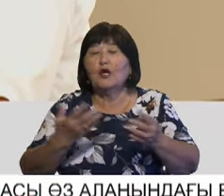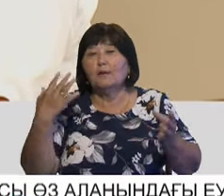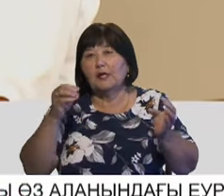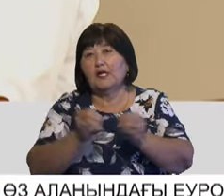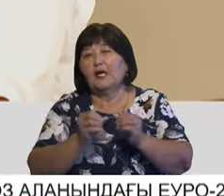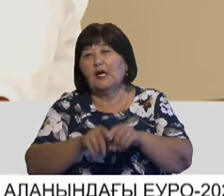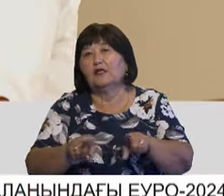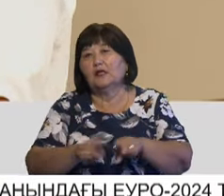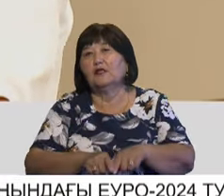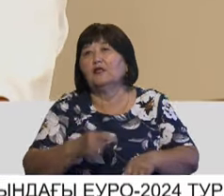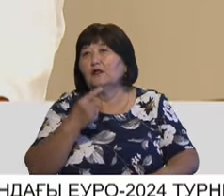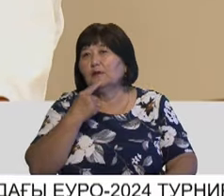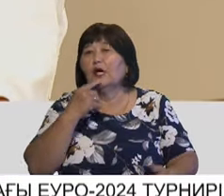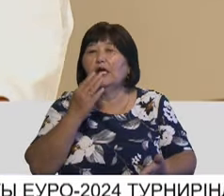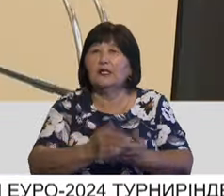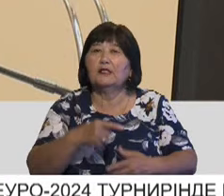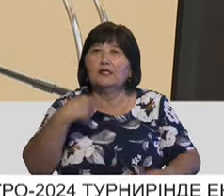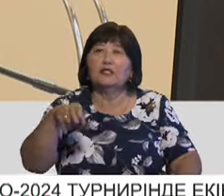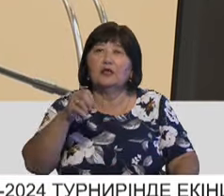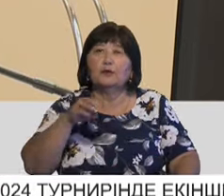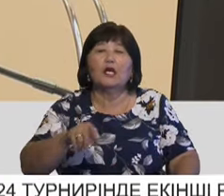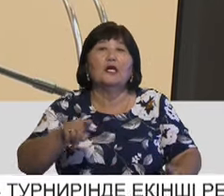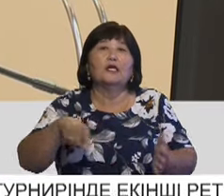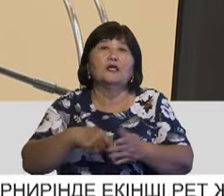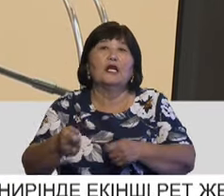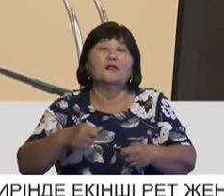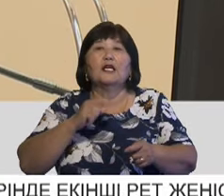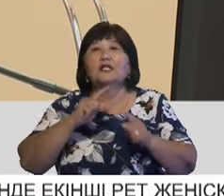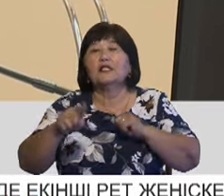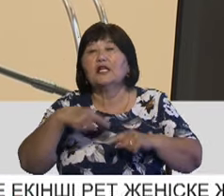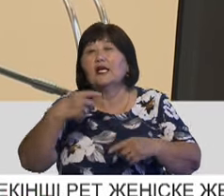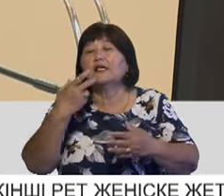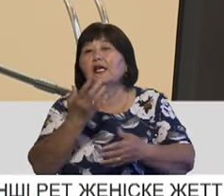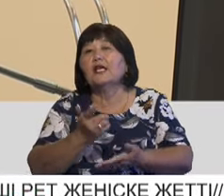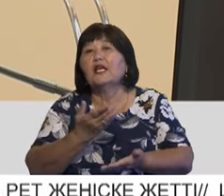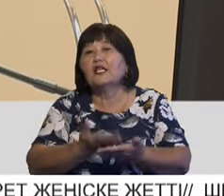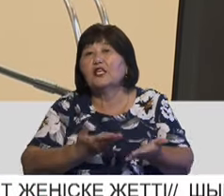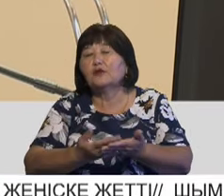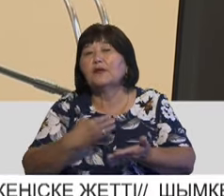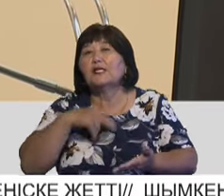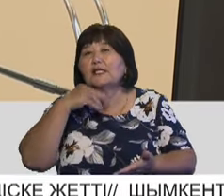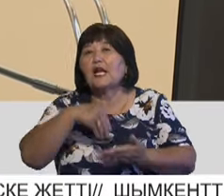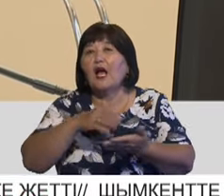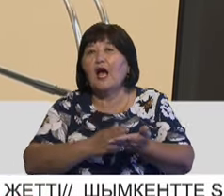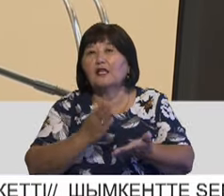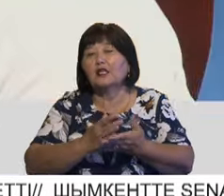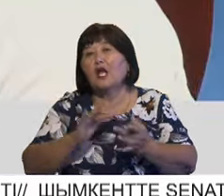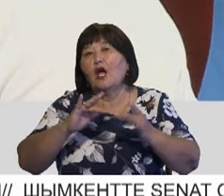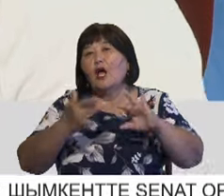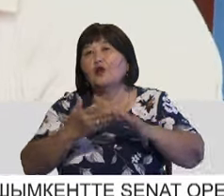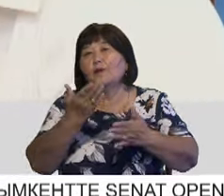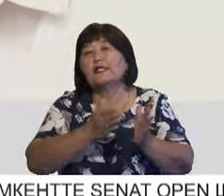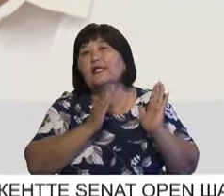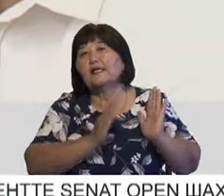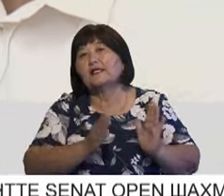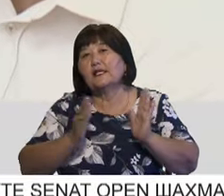халге жетудің өзі мұңға айналды дейді депутаттар. Шаһар басшысы сессия барысында айтылған ескертпелер назарға алынатынын айтып, әлеуметтік мәселелер